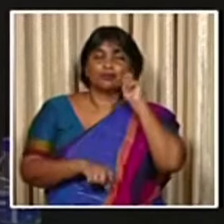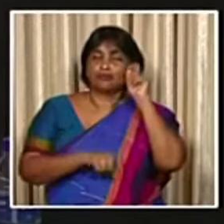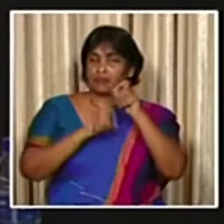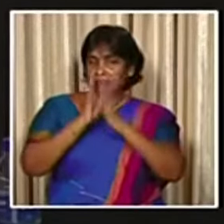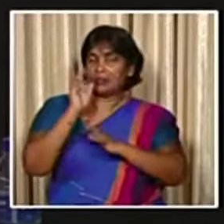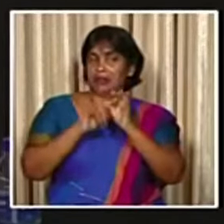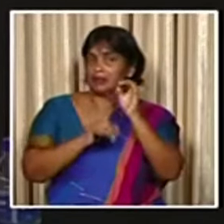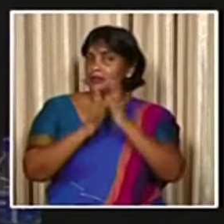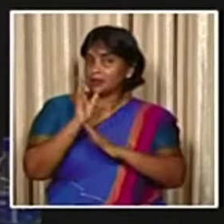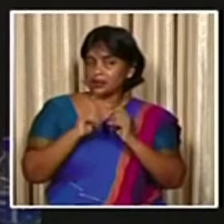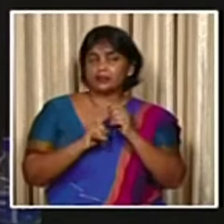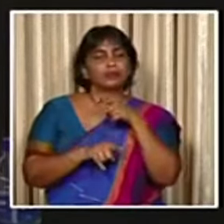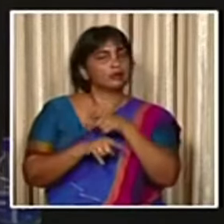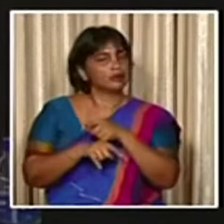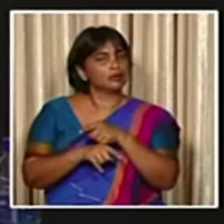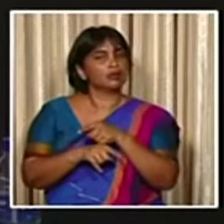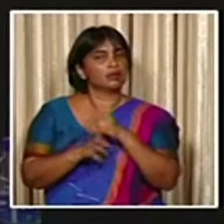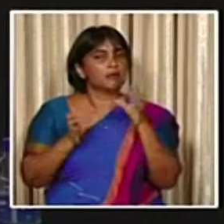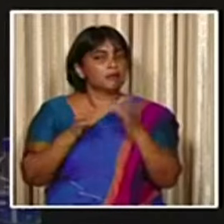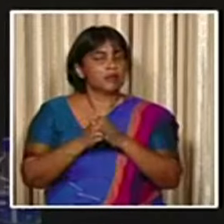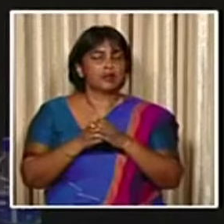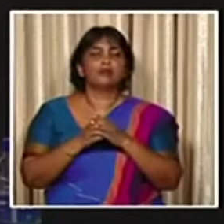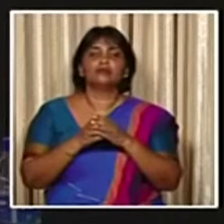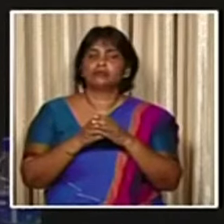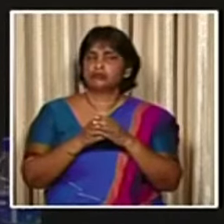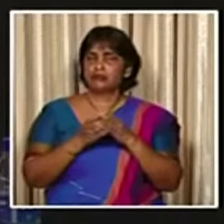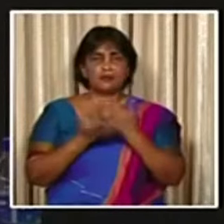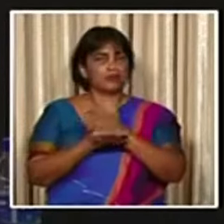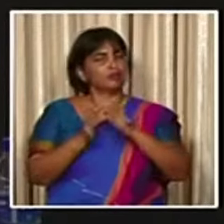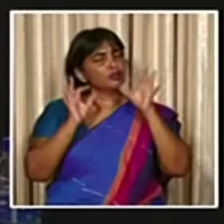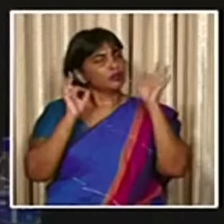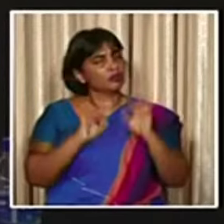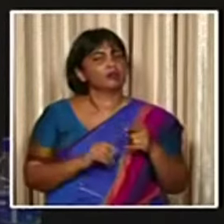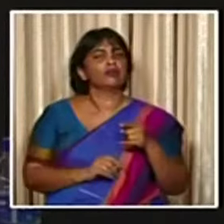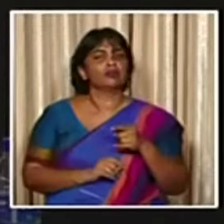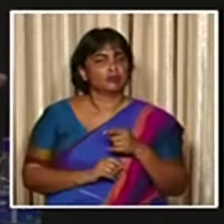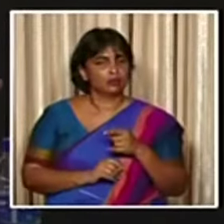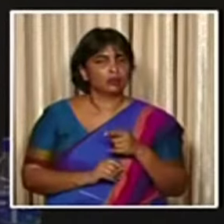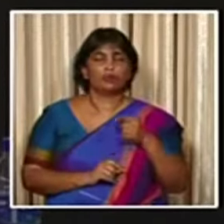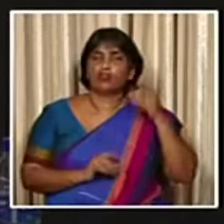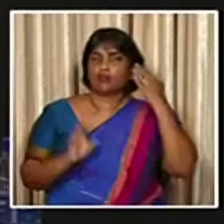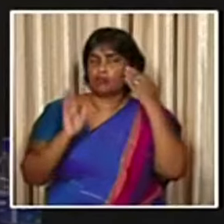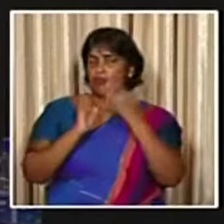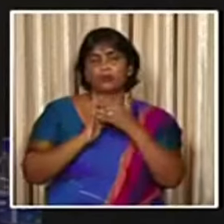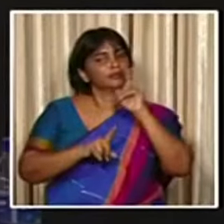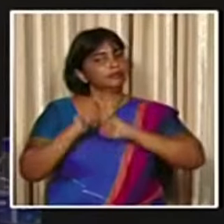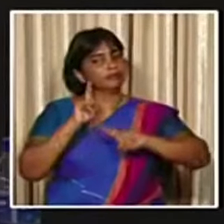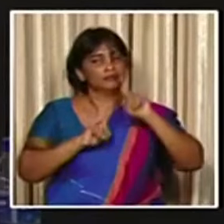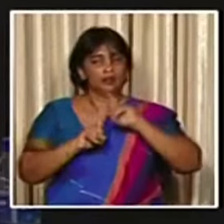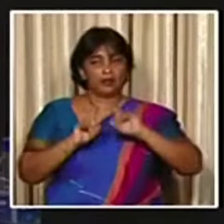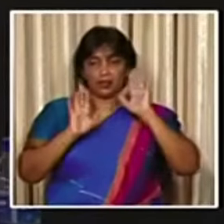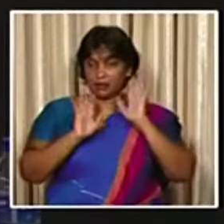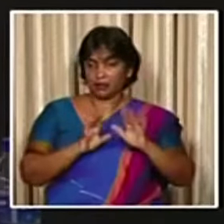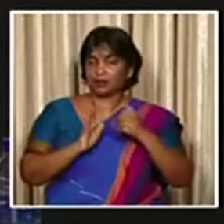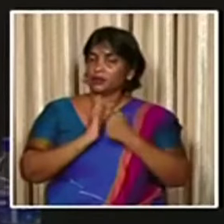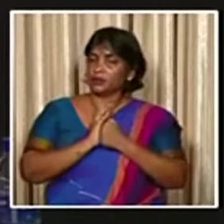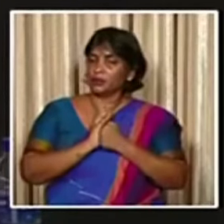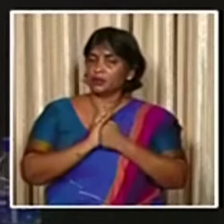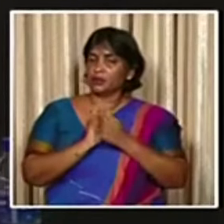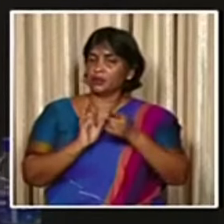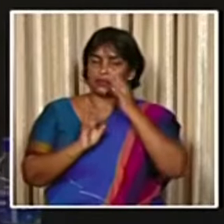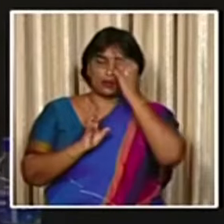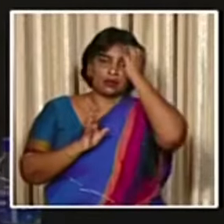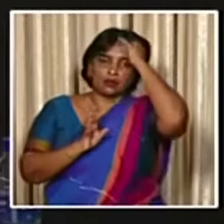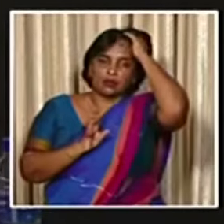ජනතා නියෝජිතයෝ මන්ත්‍රීවරු පක්ෂ භේදයකින් තොරව මේ පිළිබඳව කතා කරනවා. හැබැයි ගරු